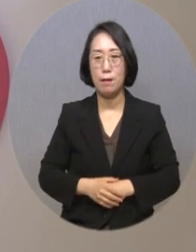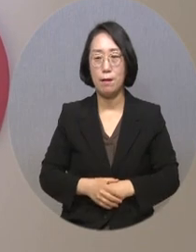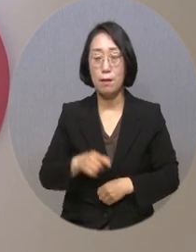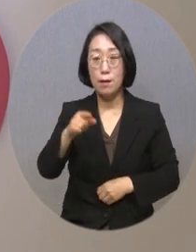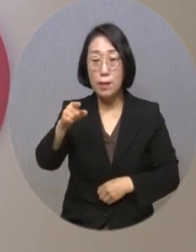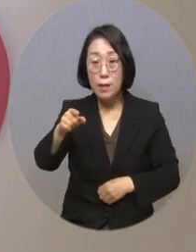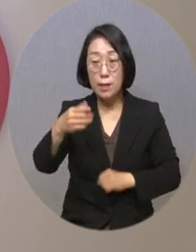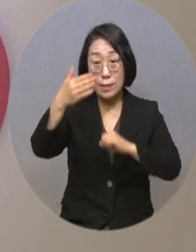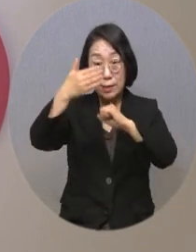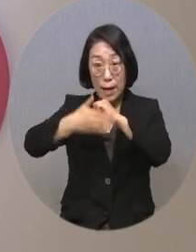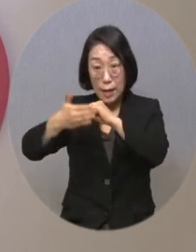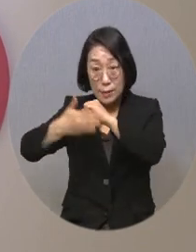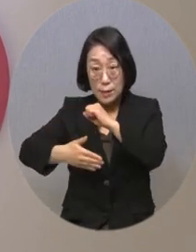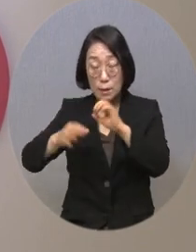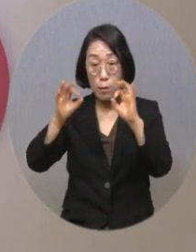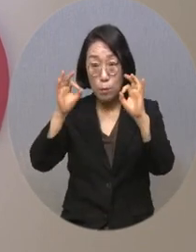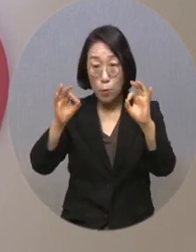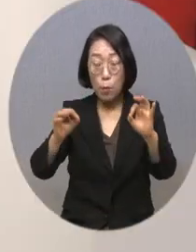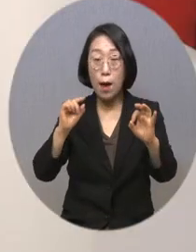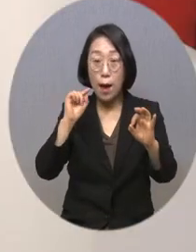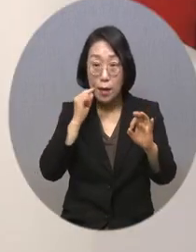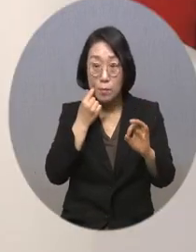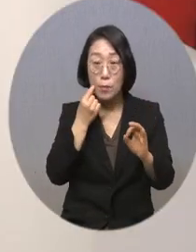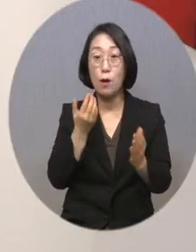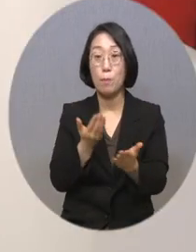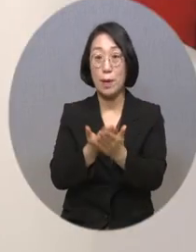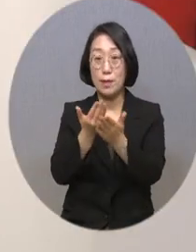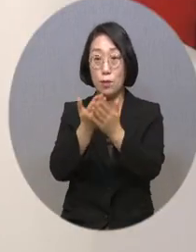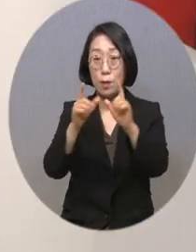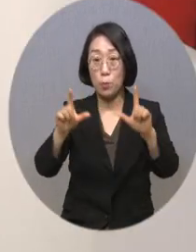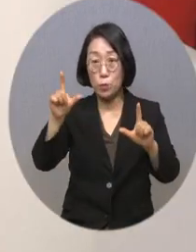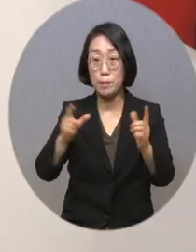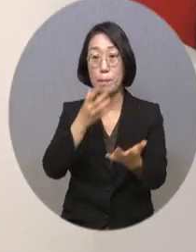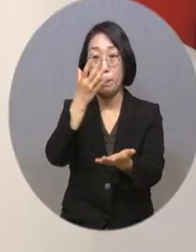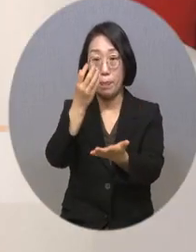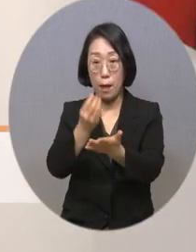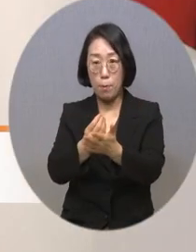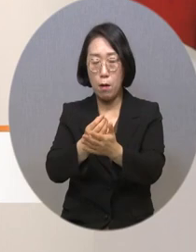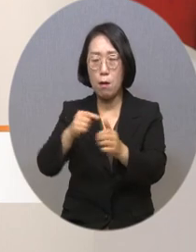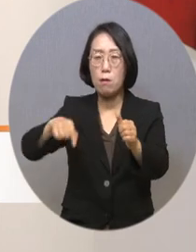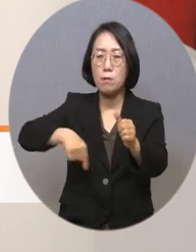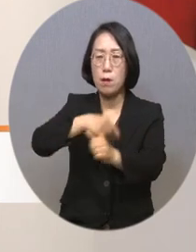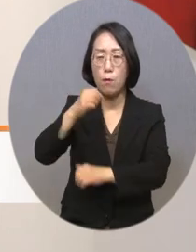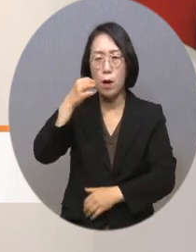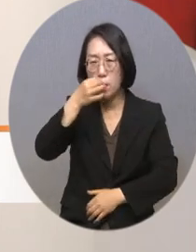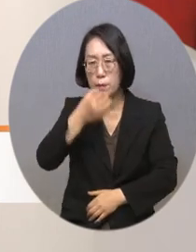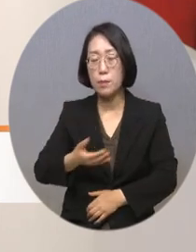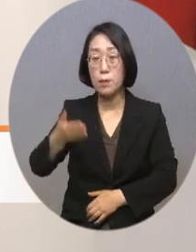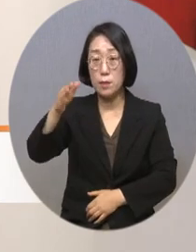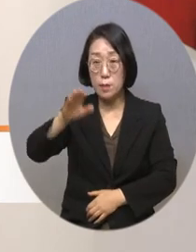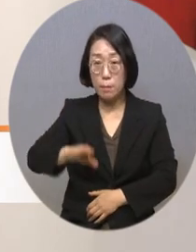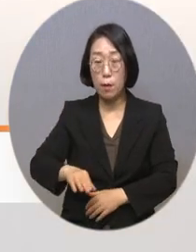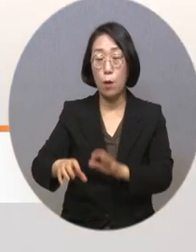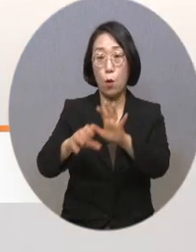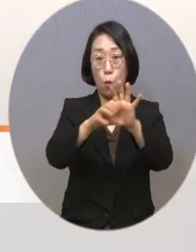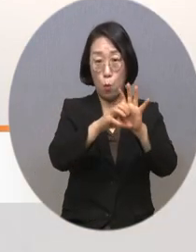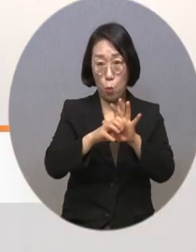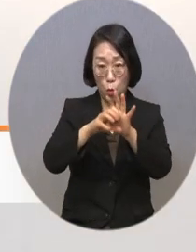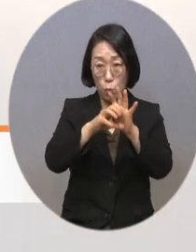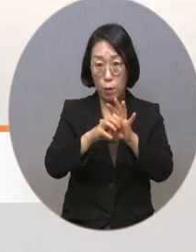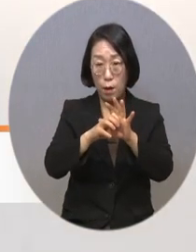현대인의 미학적 진화를 주제로 한 작품에선 이 같은 트라우마에도 코로나를 아름다운 인류